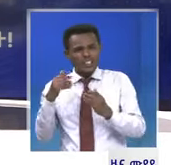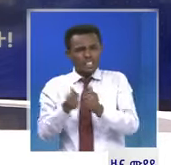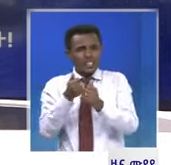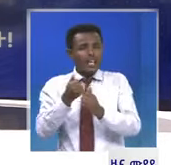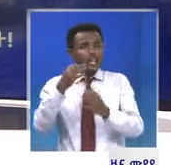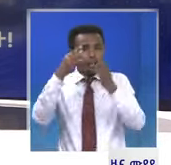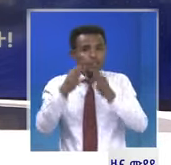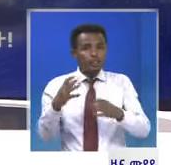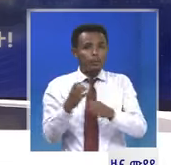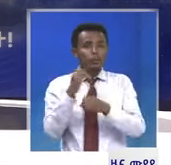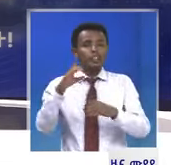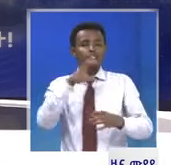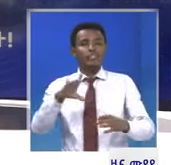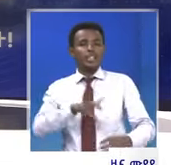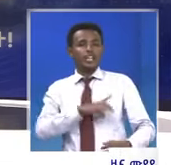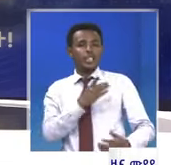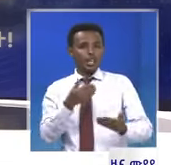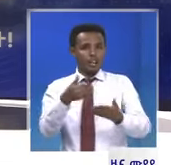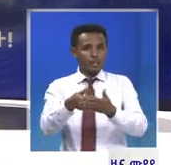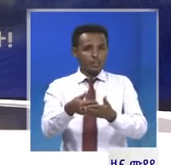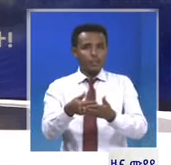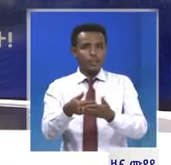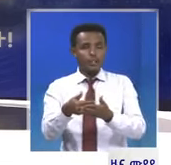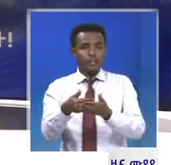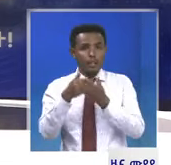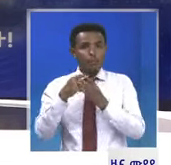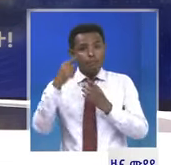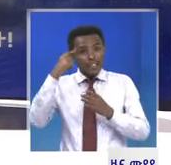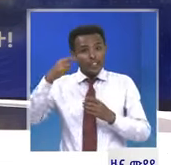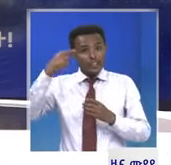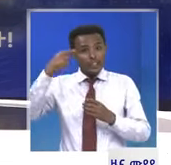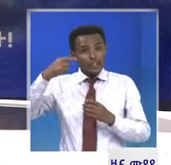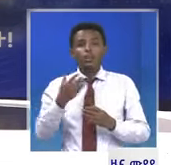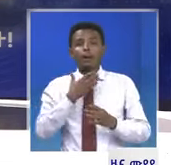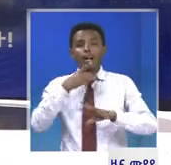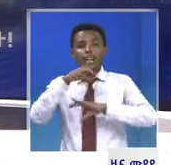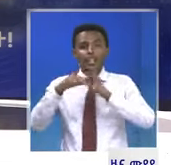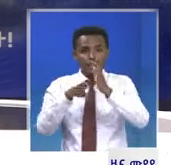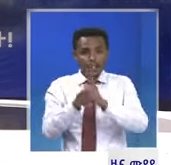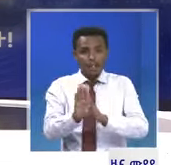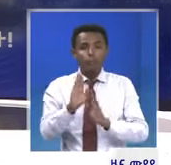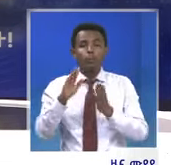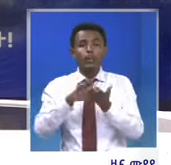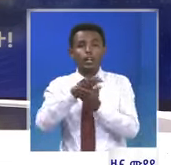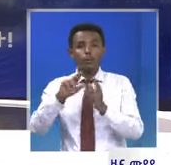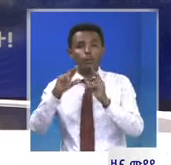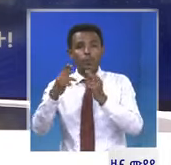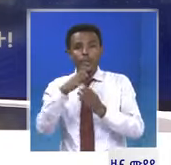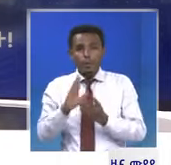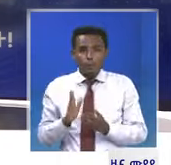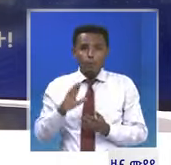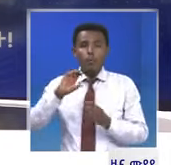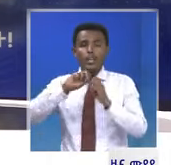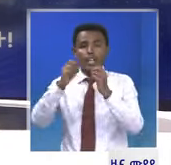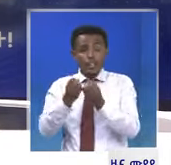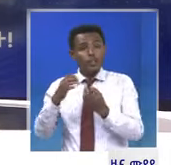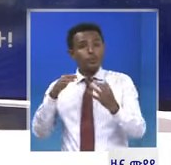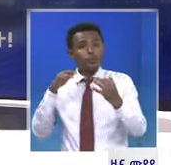በመውሰድ ከፍተኛ ኪሳራ አድርሶበታል። በቅዠት ወደ አማራ ክልል የገባው ወራሪው ቡድን በወገን ጦር ሙሉ በሙሉ